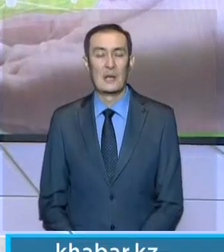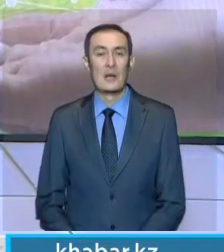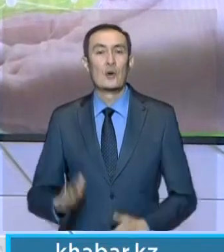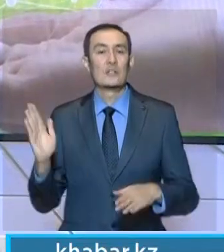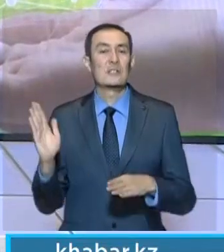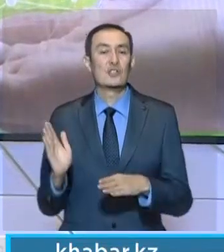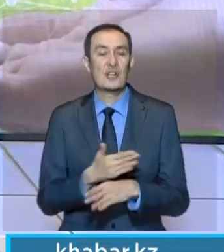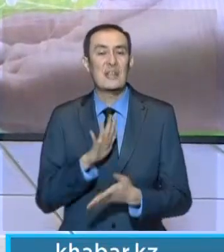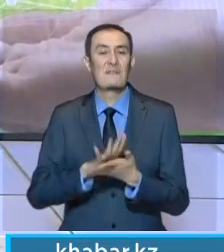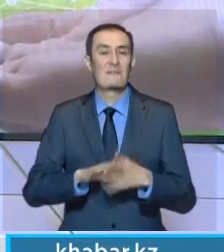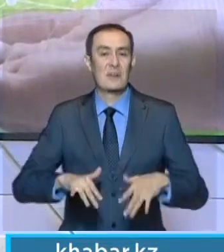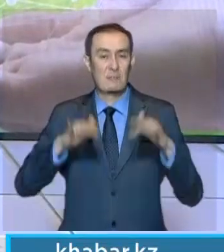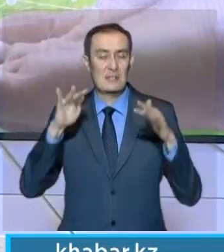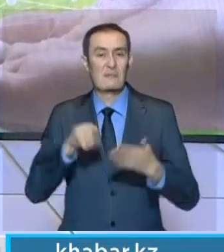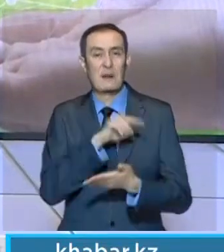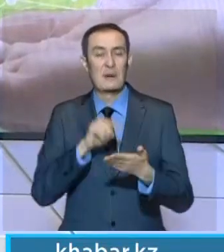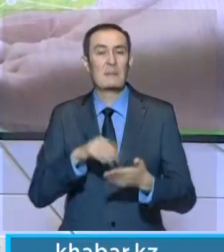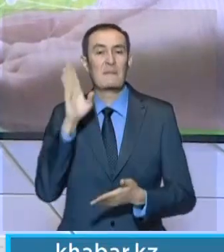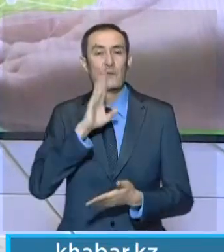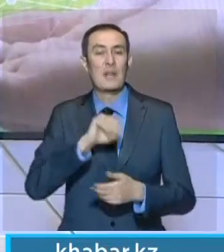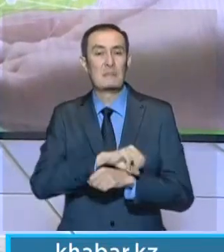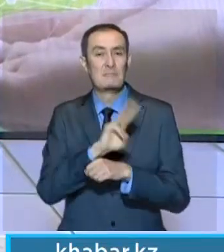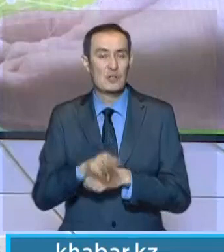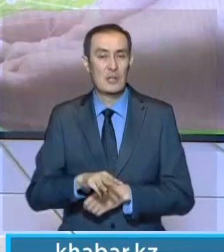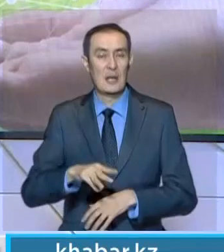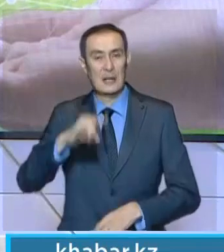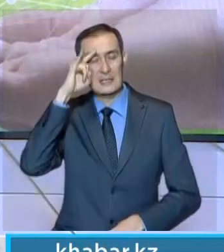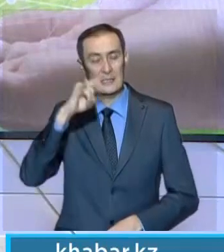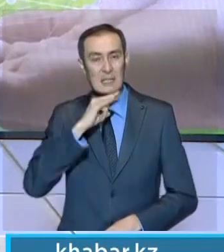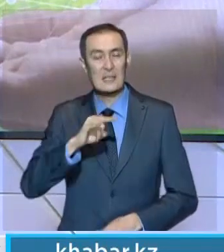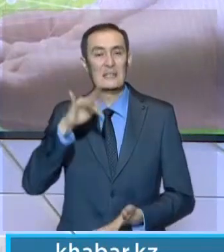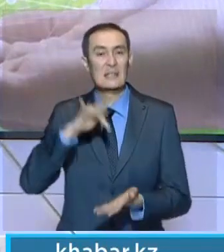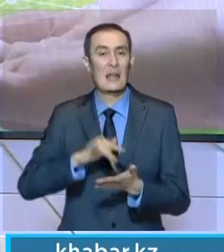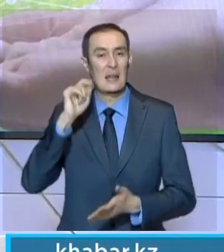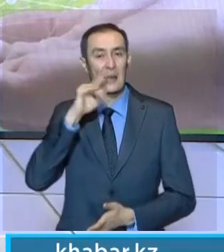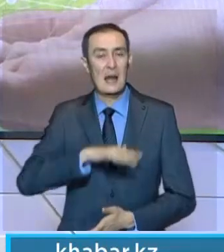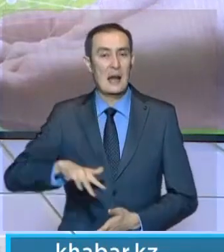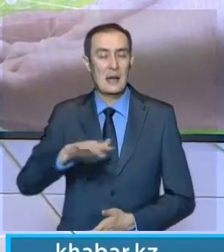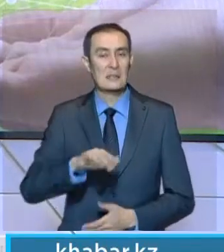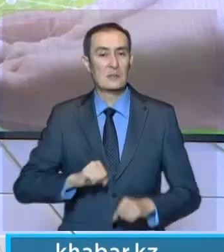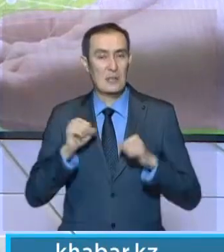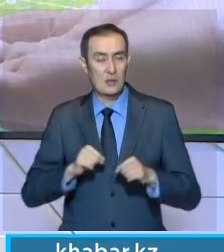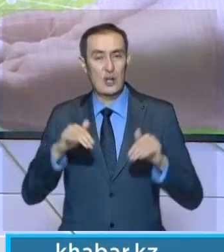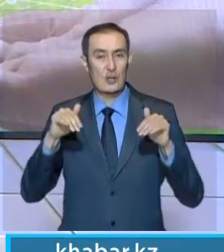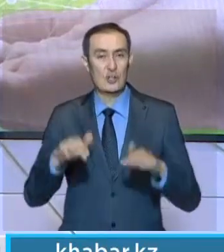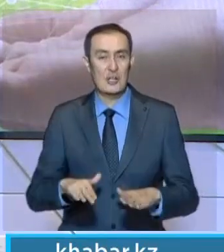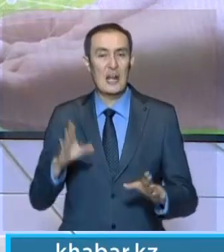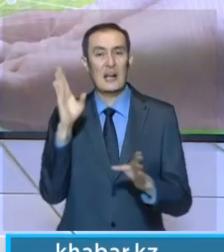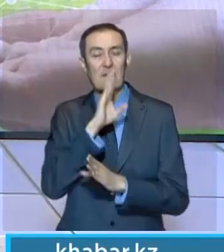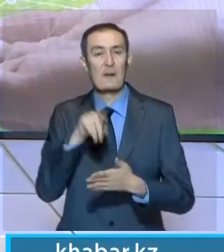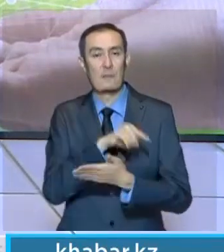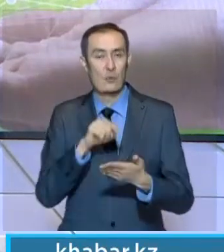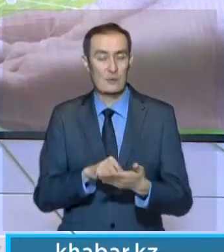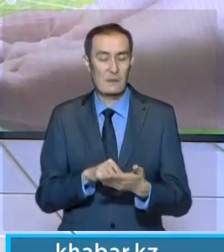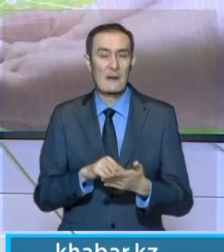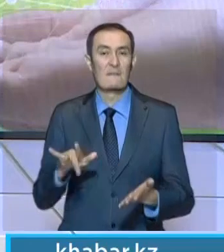Декарбонизация, снижение вредных выбросов, решение проблем водообеспечения. Казахстан и страны Центральной Азии объединяют усилия для решения климатических